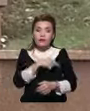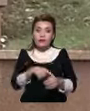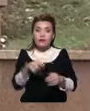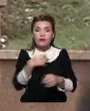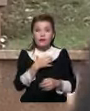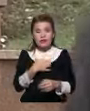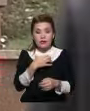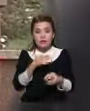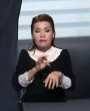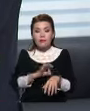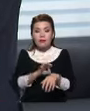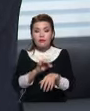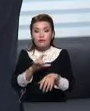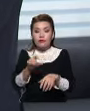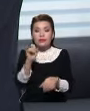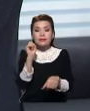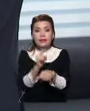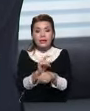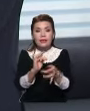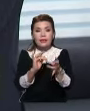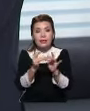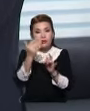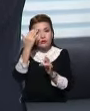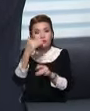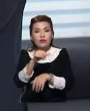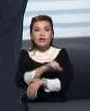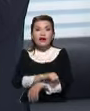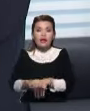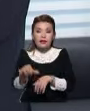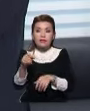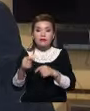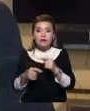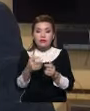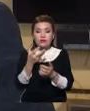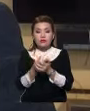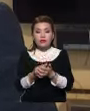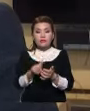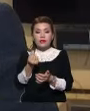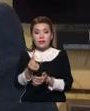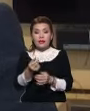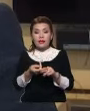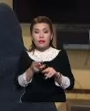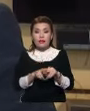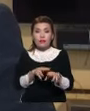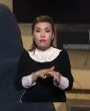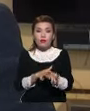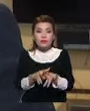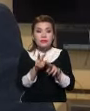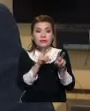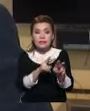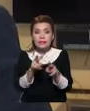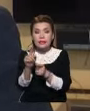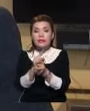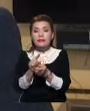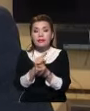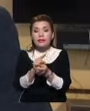важно. Больные вынуждены заказывать ее онлайн из других стран за баснословные деньги. Это позволяет полностью отследить все изменения,